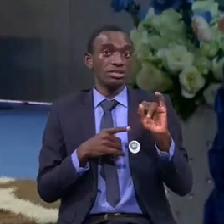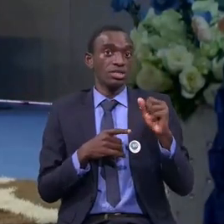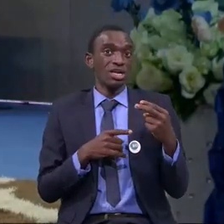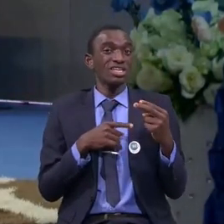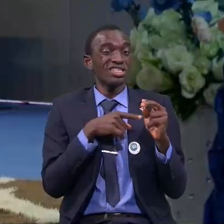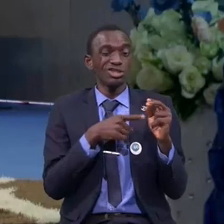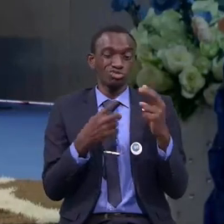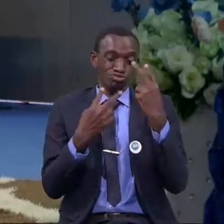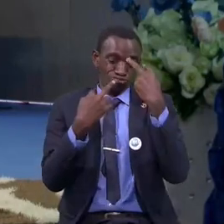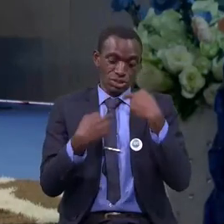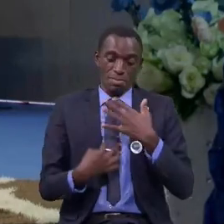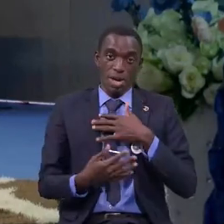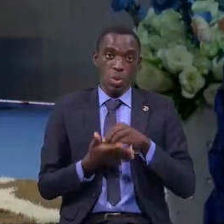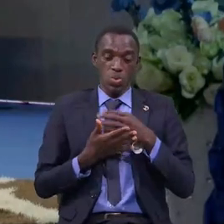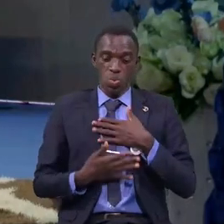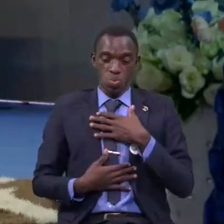Il regardait son habit blanc.